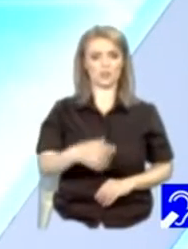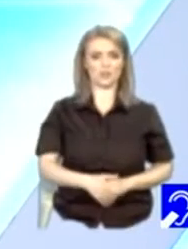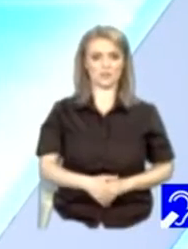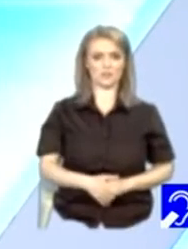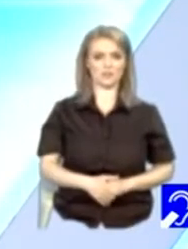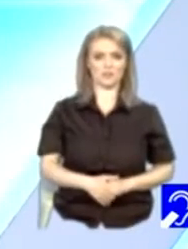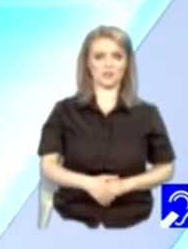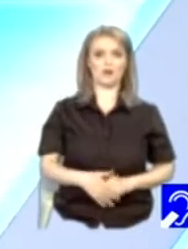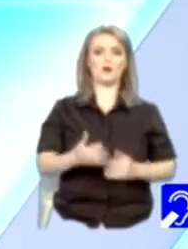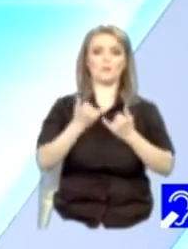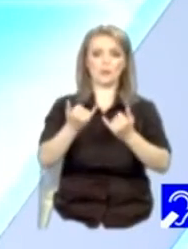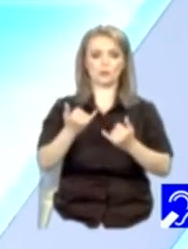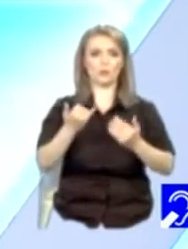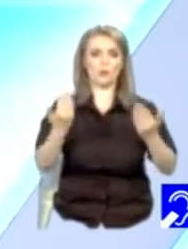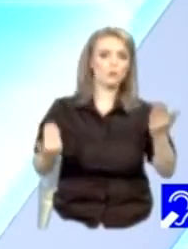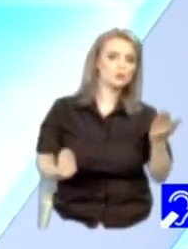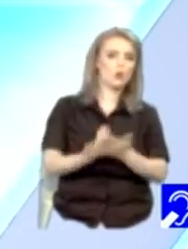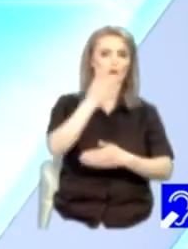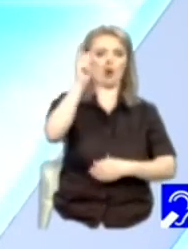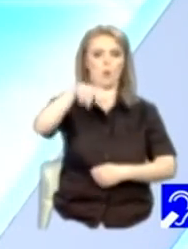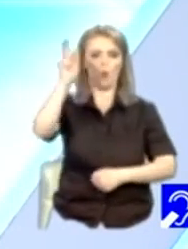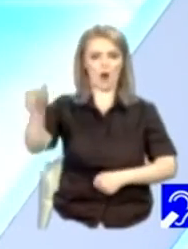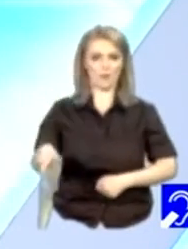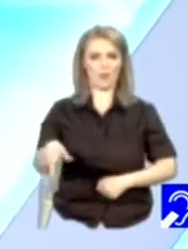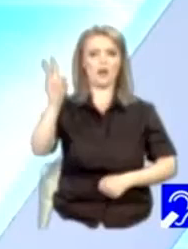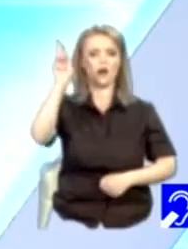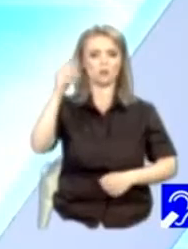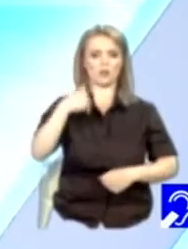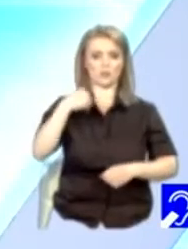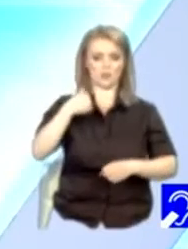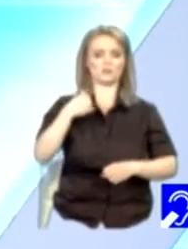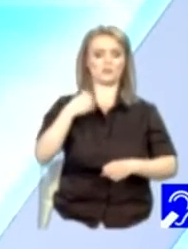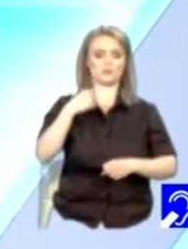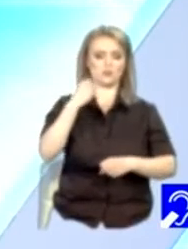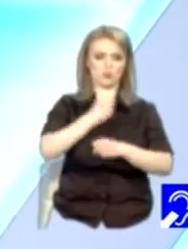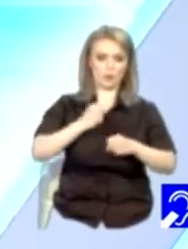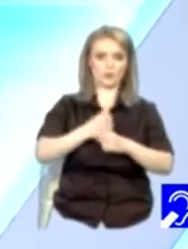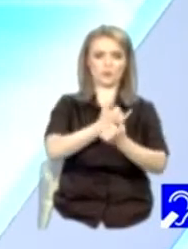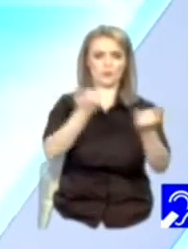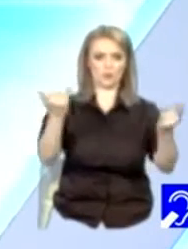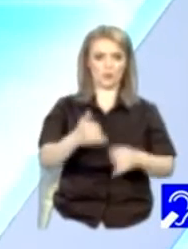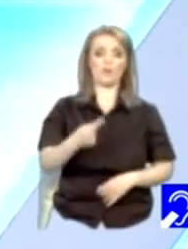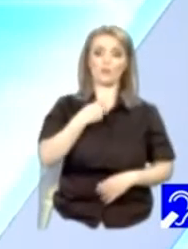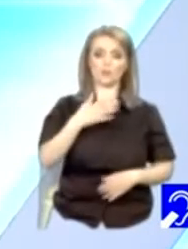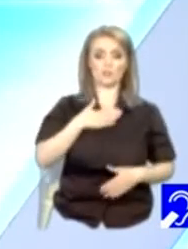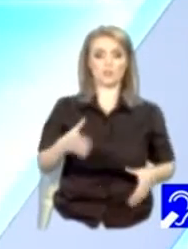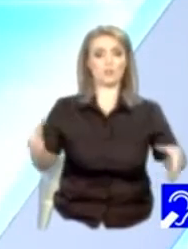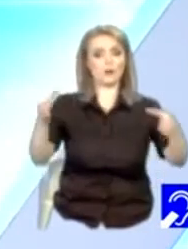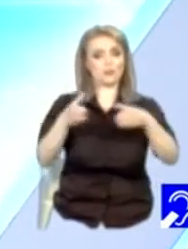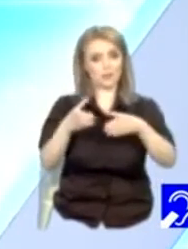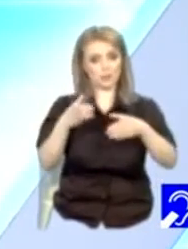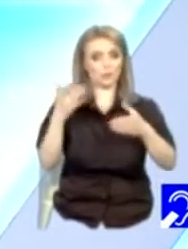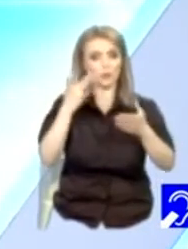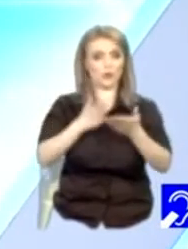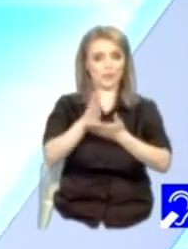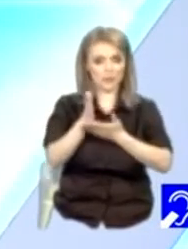doctrinar, să votăm pentru oameni noi, pentru oameni dedicați. Votați Floarea Soarelui, Partidul Verde Ecologist, care